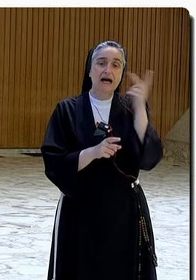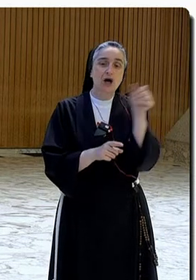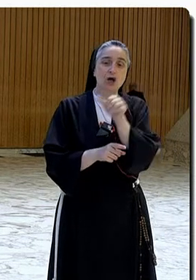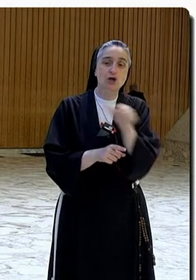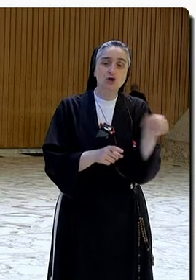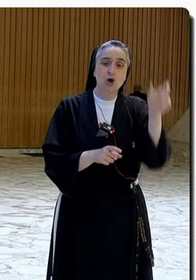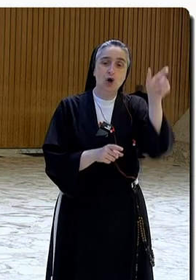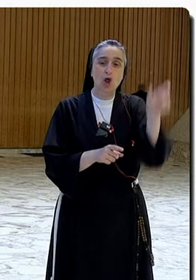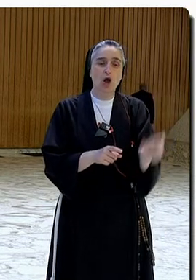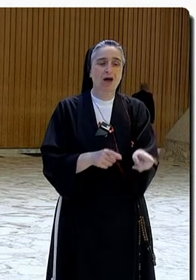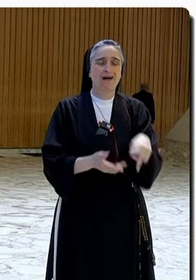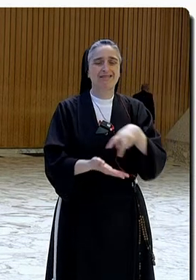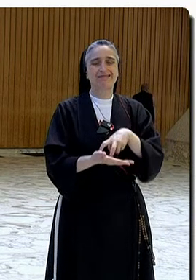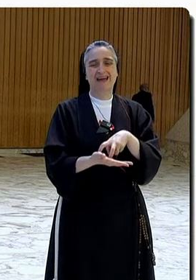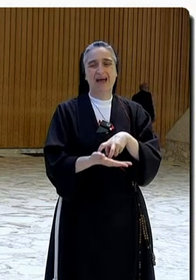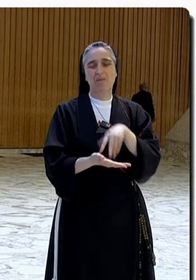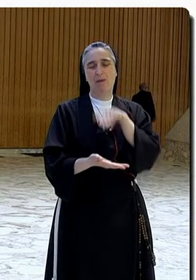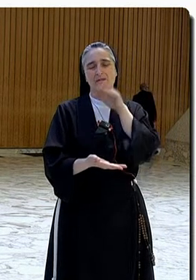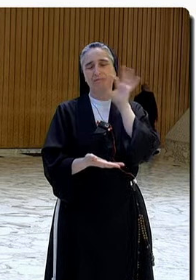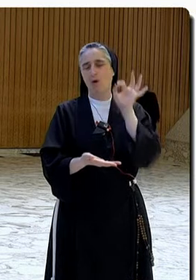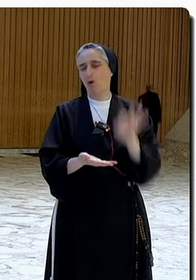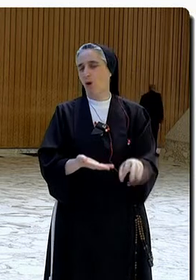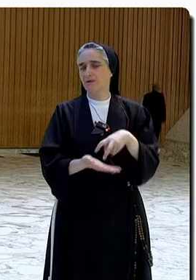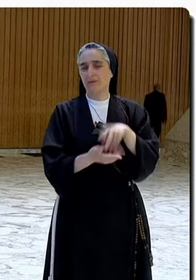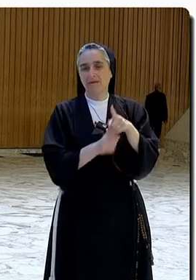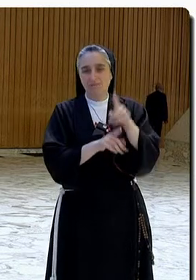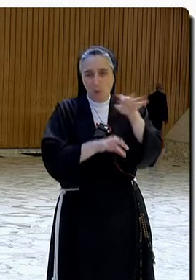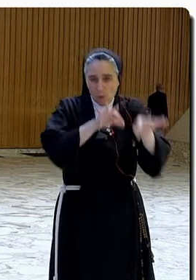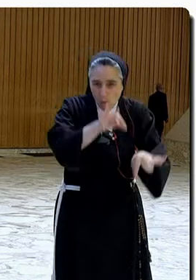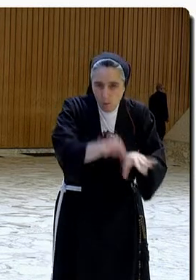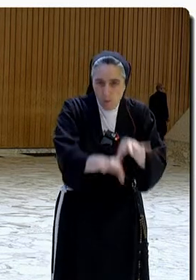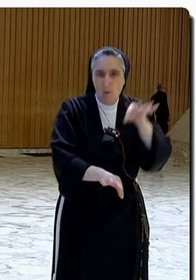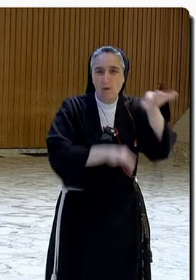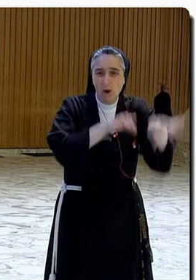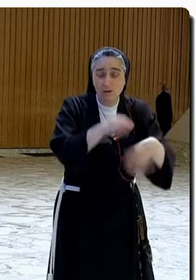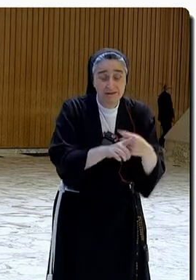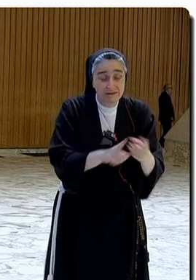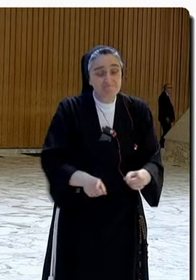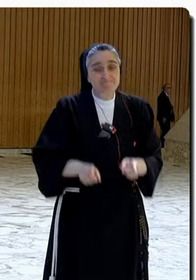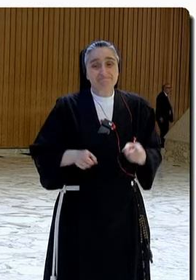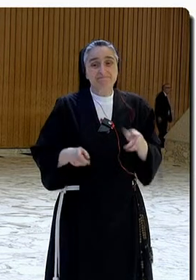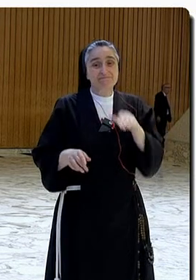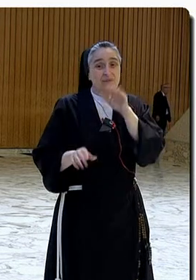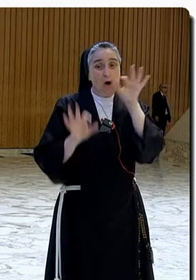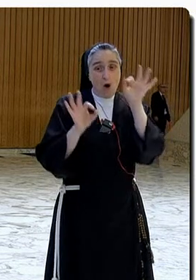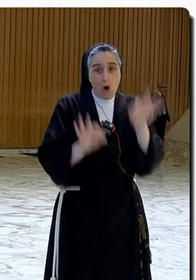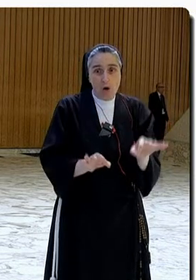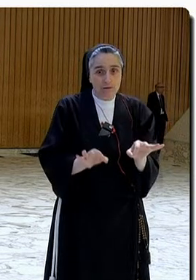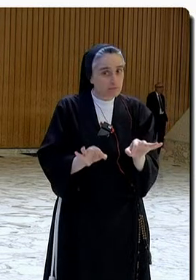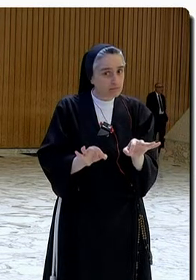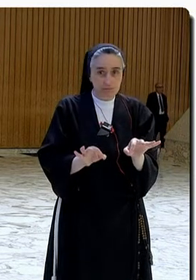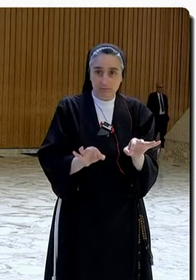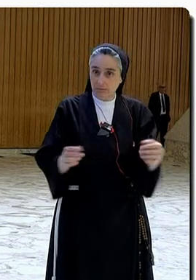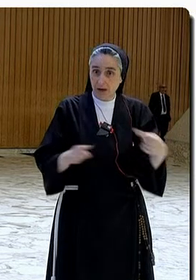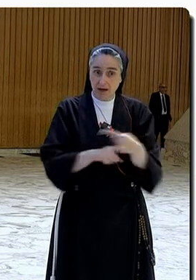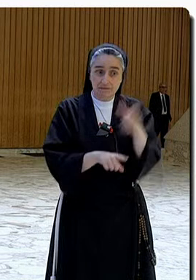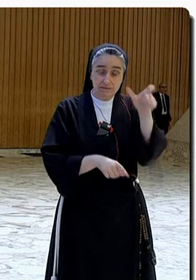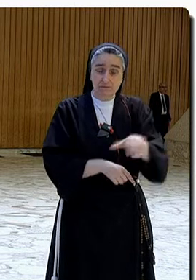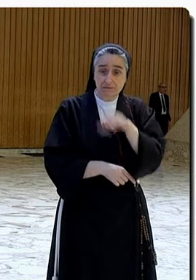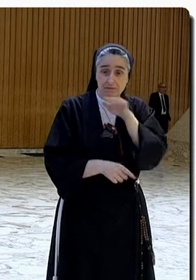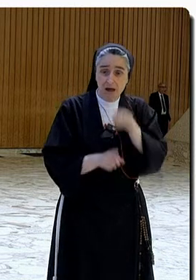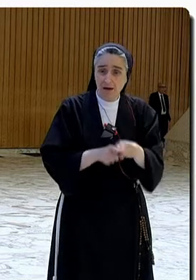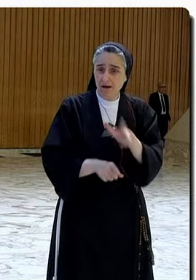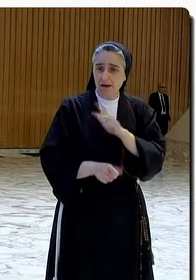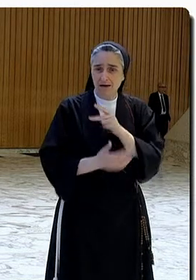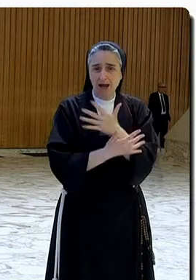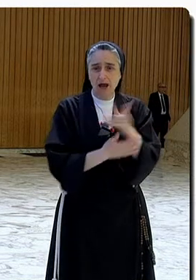come persone fragili da curare e difendere. Essi sono anche degli attori,